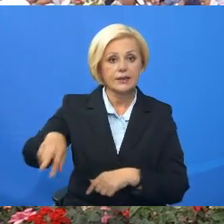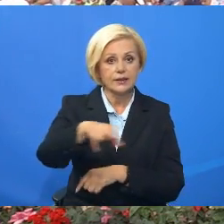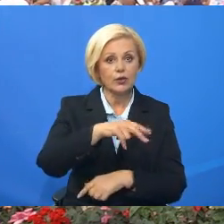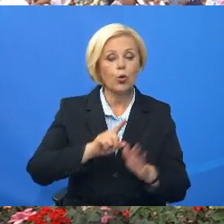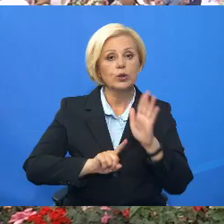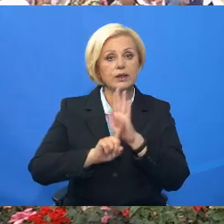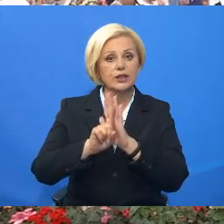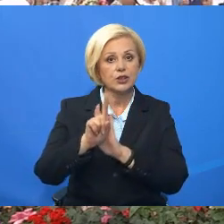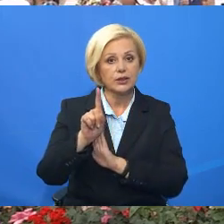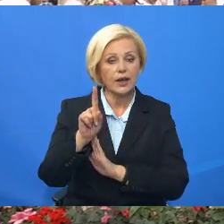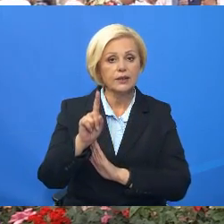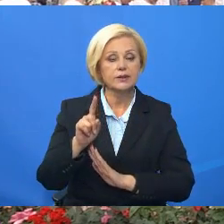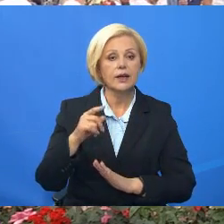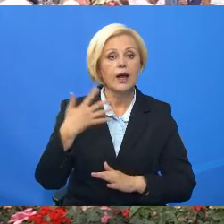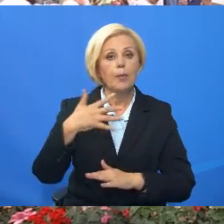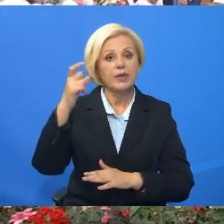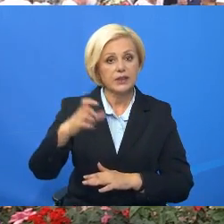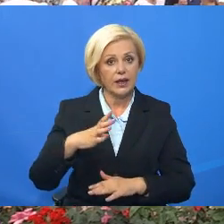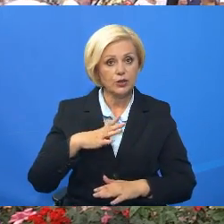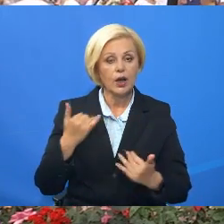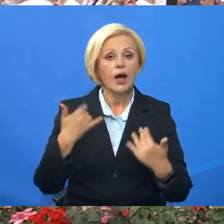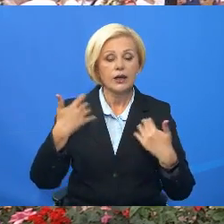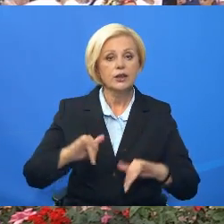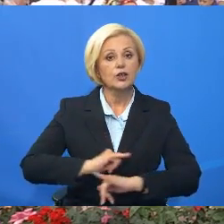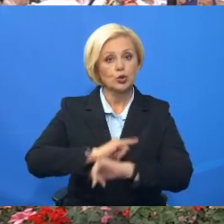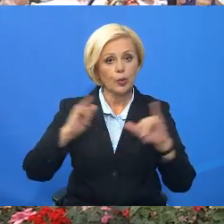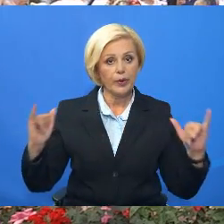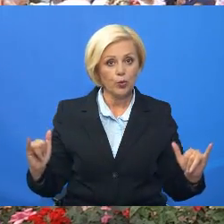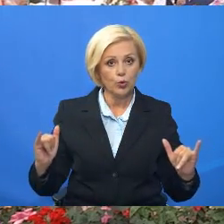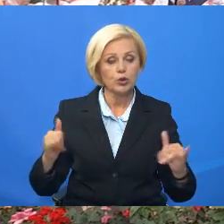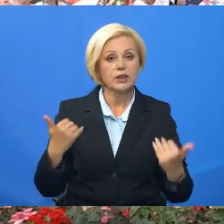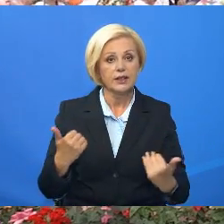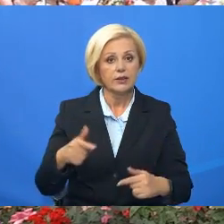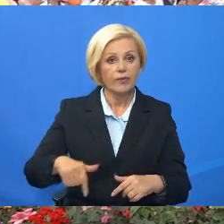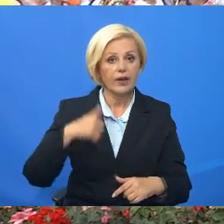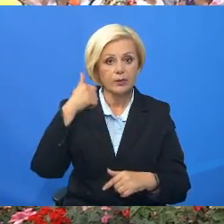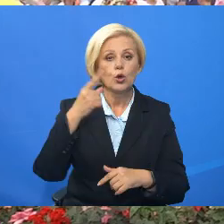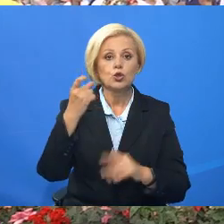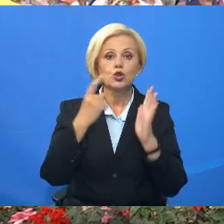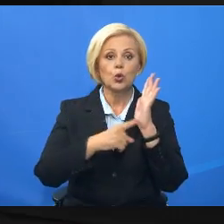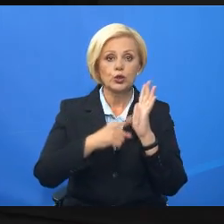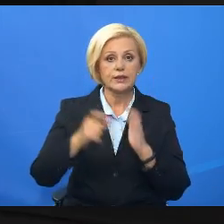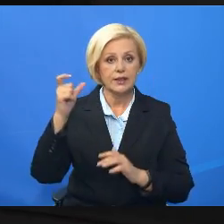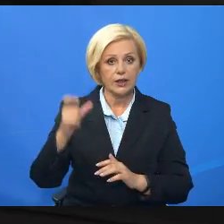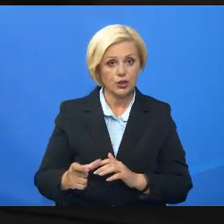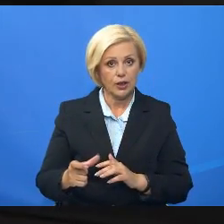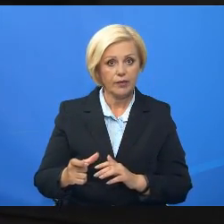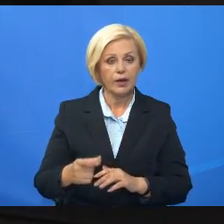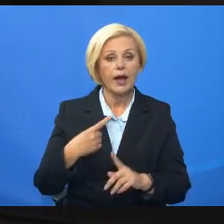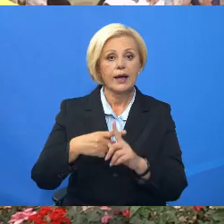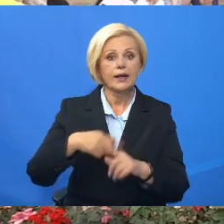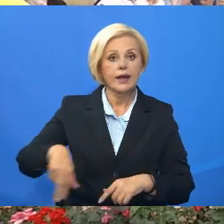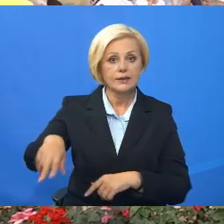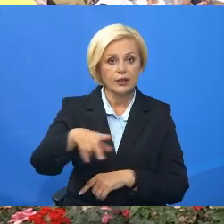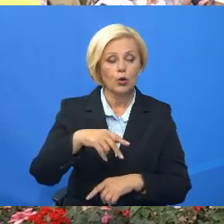первый велахрэсны ход 50 чалавек, а сейчас уже приумножился. Вот сегодня в этом год 160 человек у нас уже проходит. У нас